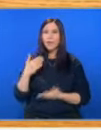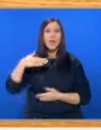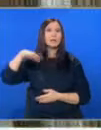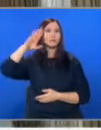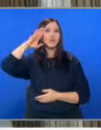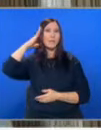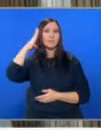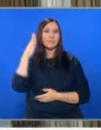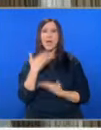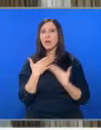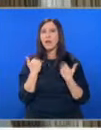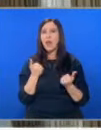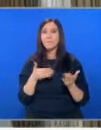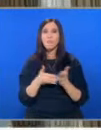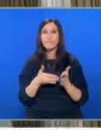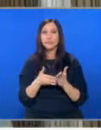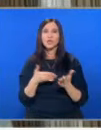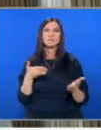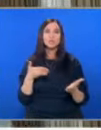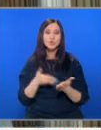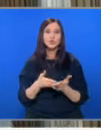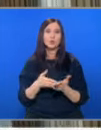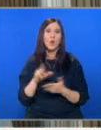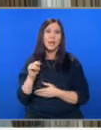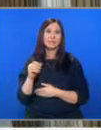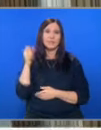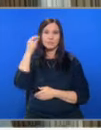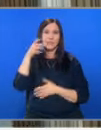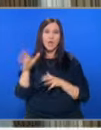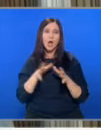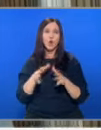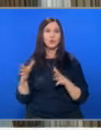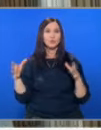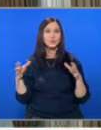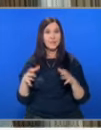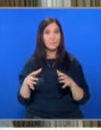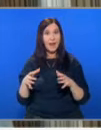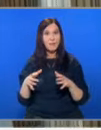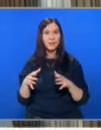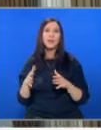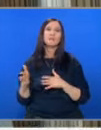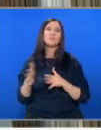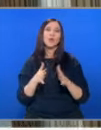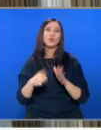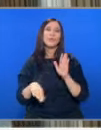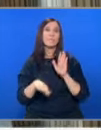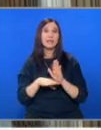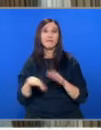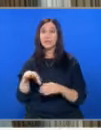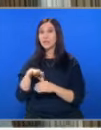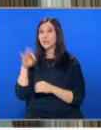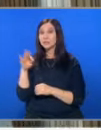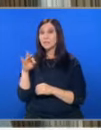служебен премиер. Няма пречка, тъй като е казано председателят на Народното събрание, народните представители да